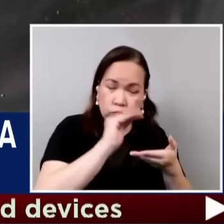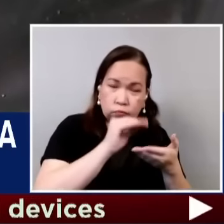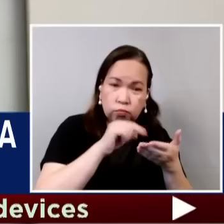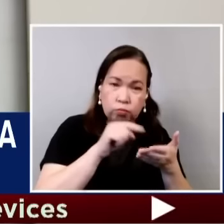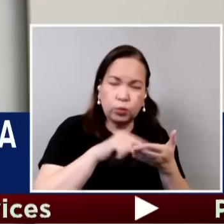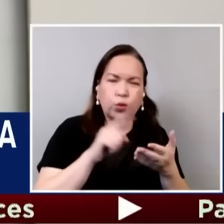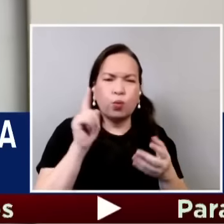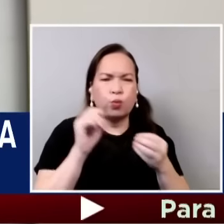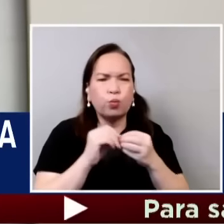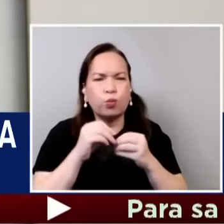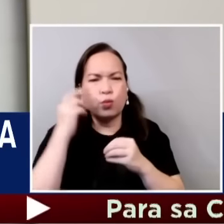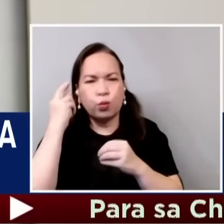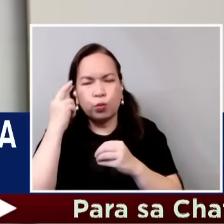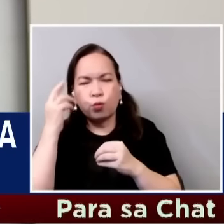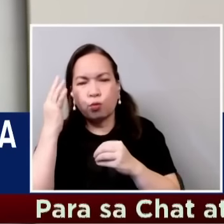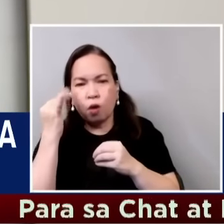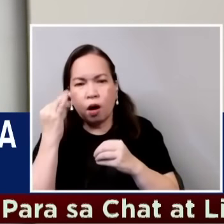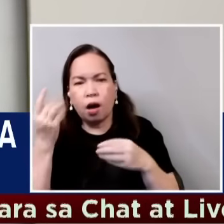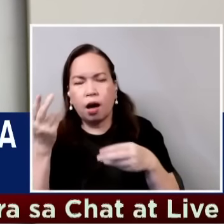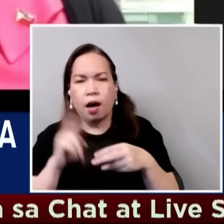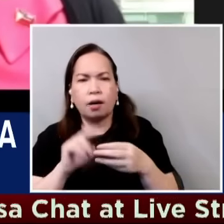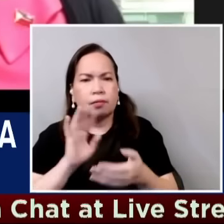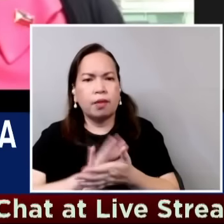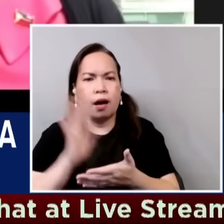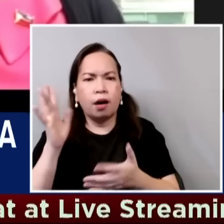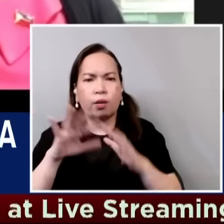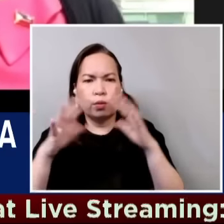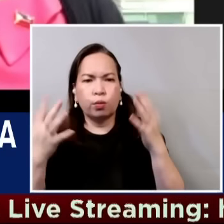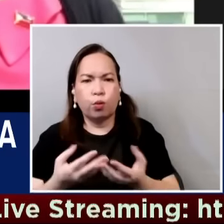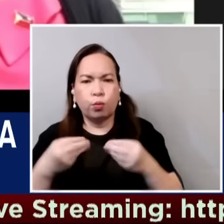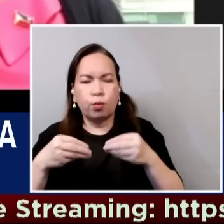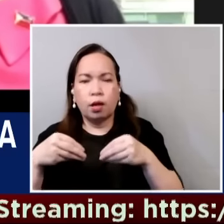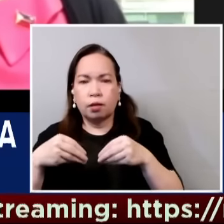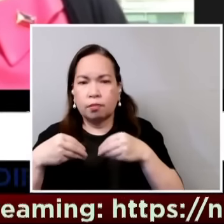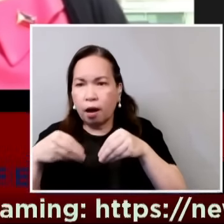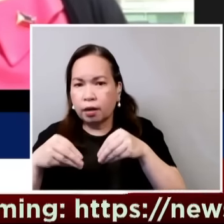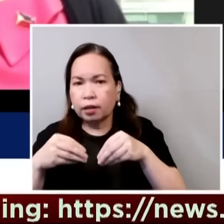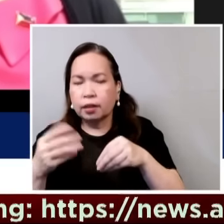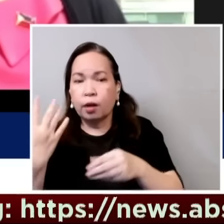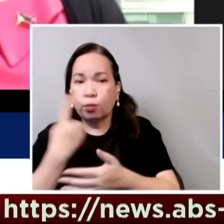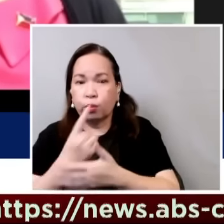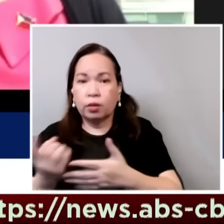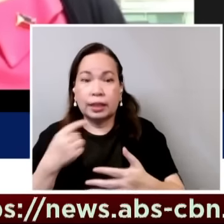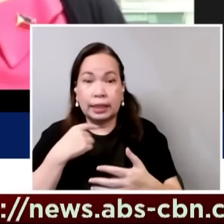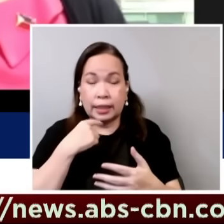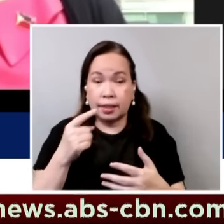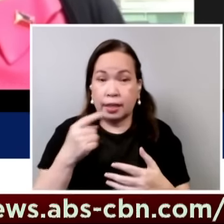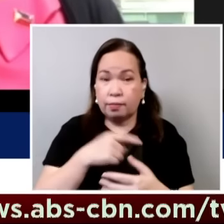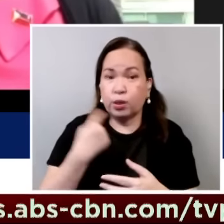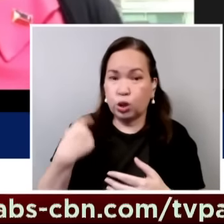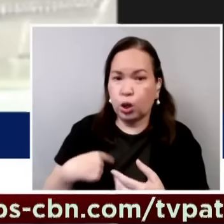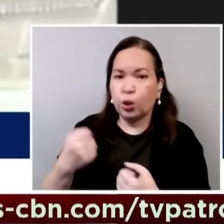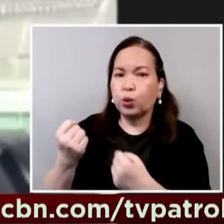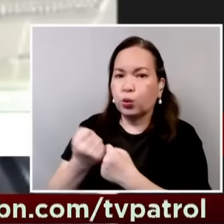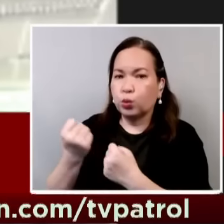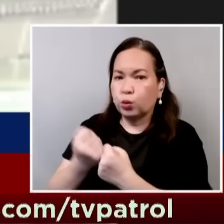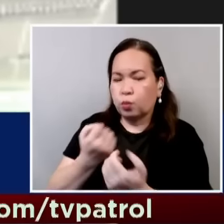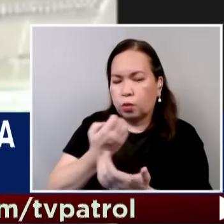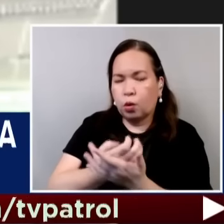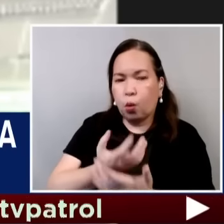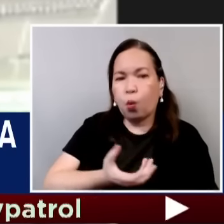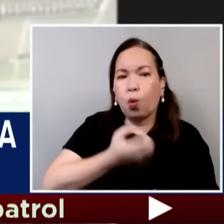tumaas ang presyo sa world market noong nakaraang linggo. Sinabi naman ng China na susuportahan nila yung kanilang economic growth. So